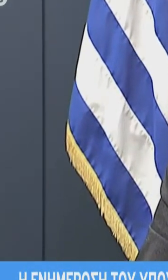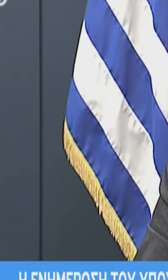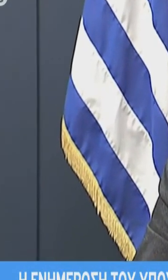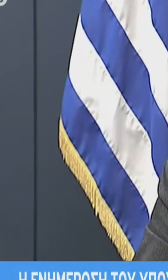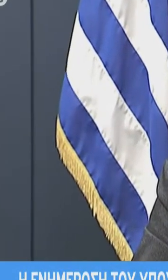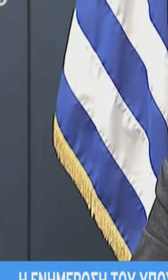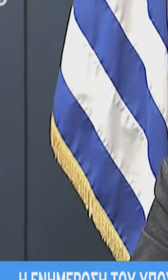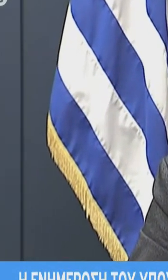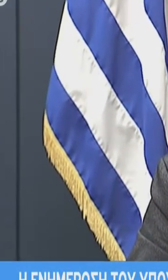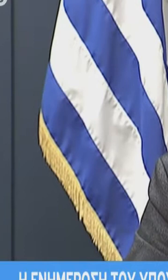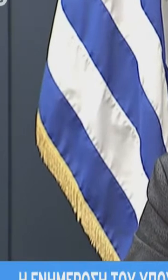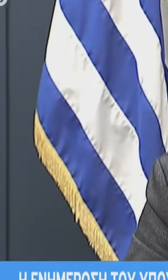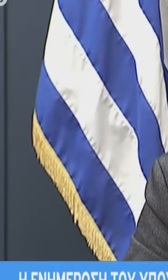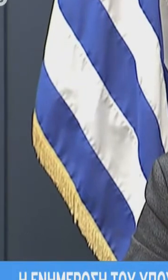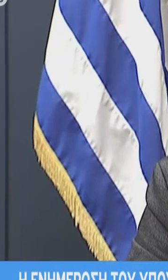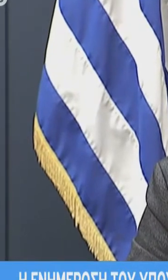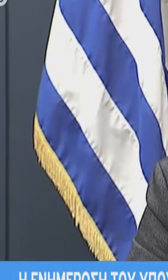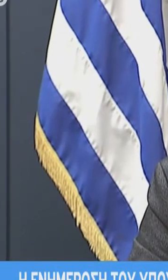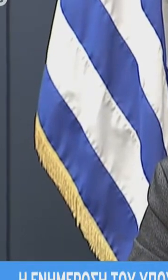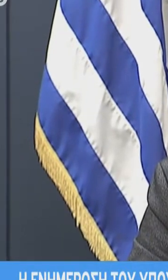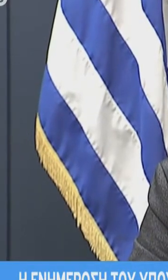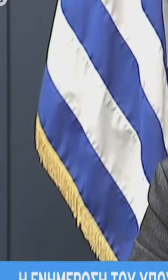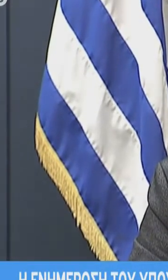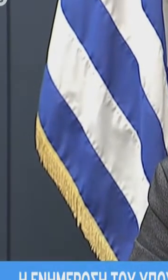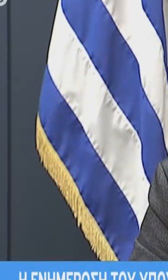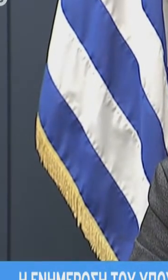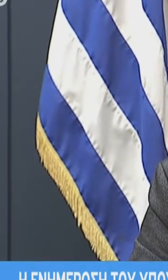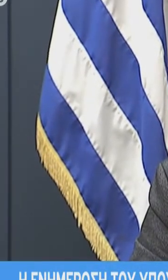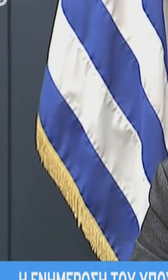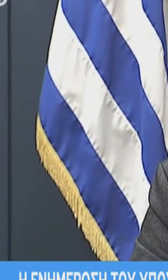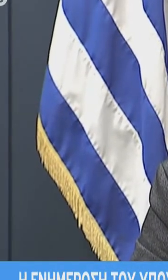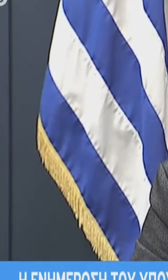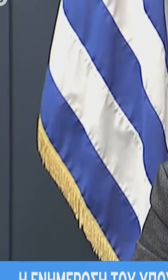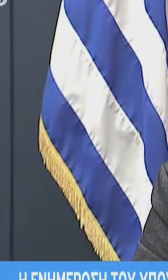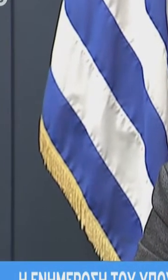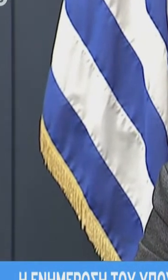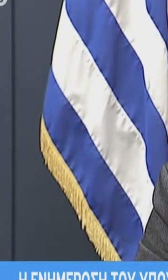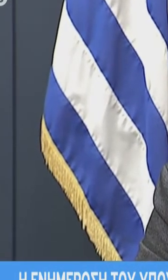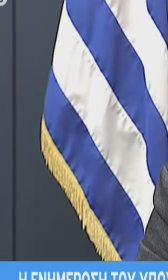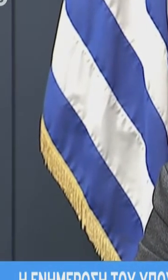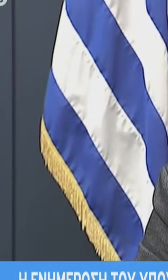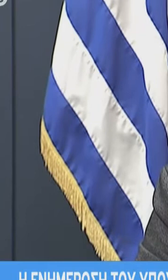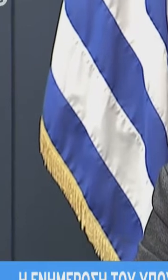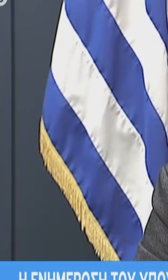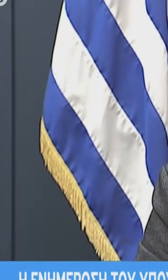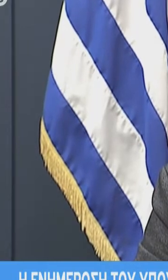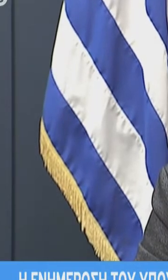Έως σήμερα, περισσότερα από 1.363.000 κρούσματα του νέου κορονοϊού έχουν καταγραφεί σε παγκόσμιο